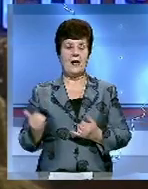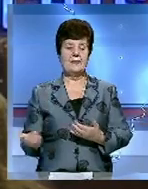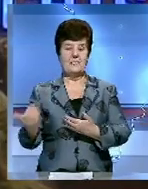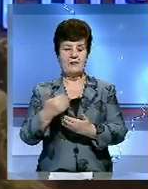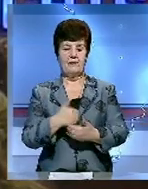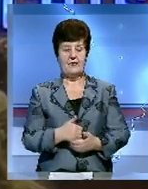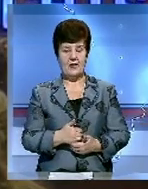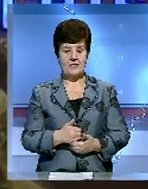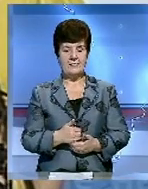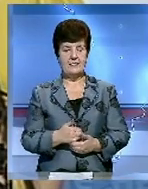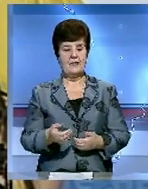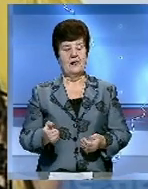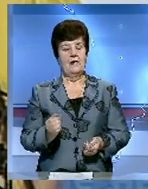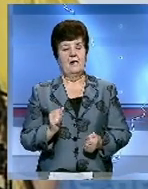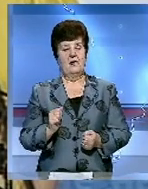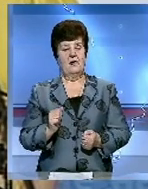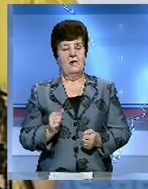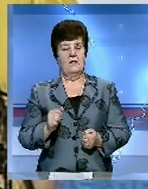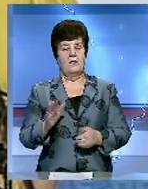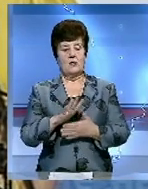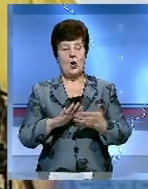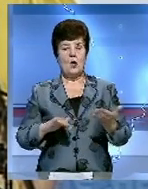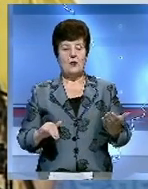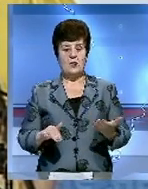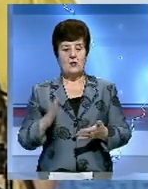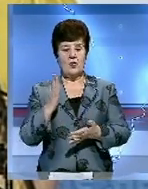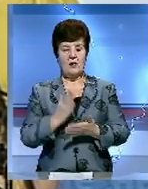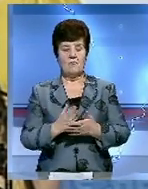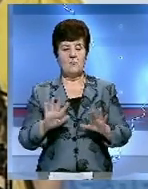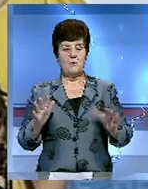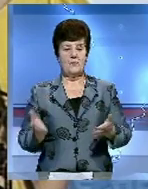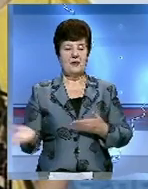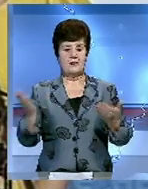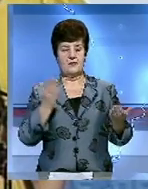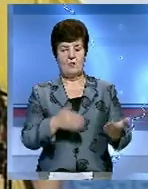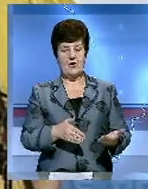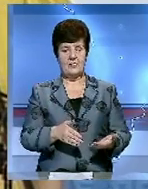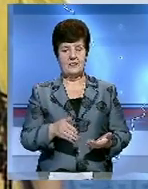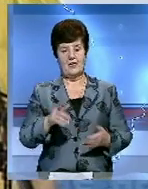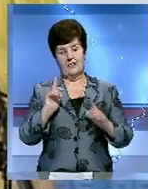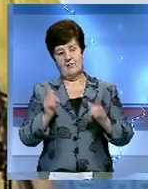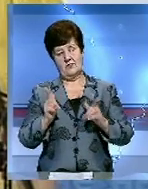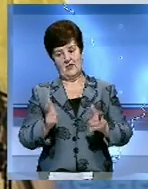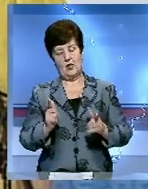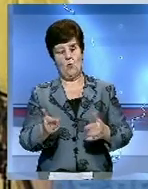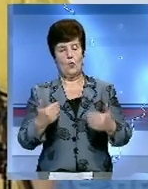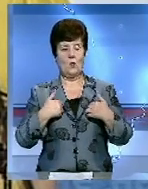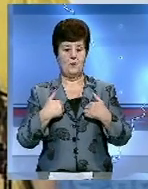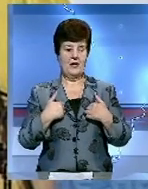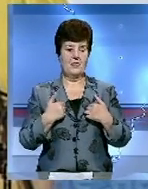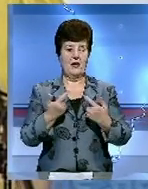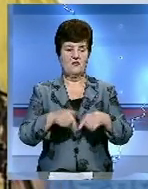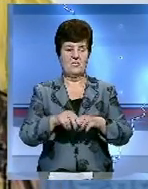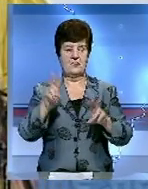dear guests, în continuare, cred că a venit momentul ca să spargem gheața. Xenia, eu cred că ai să fii de acord cu mine la acest capitol, la